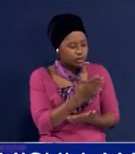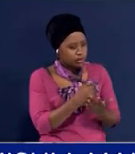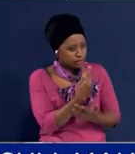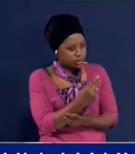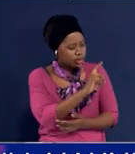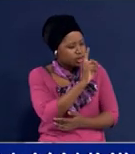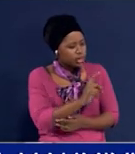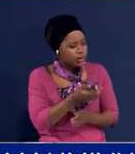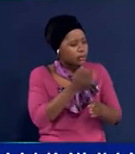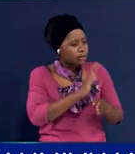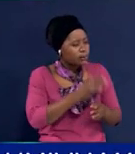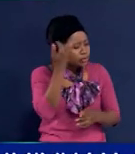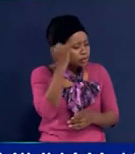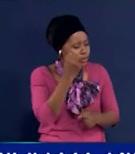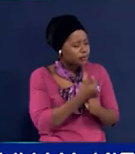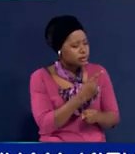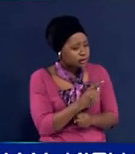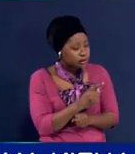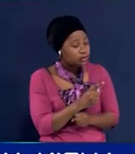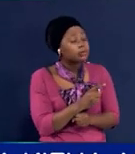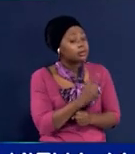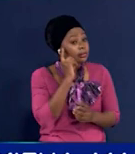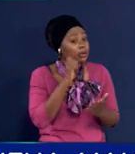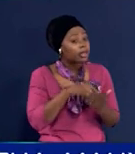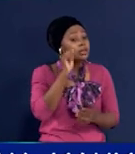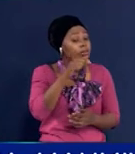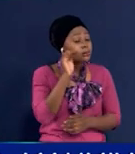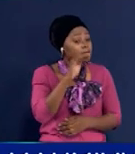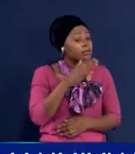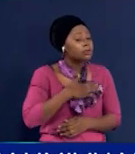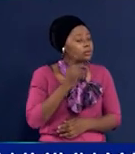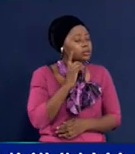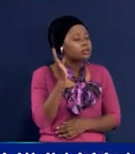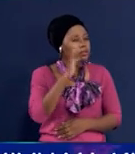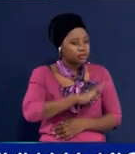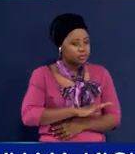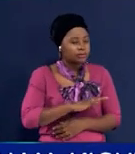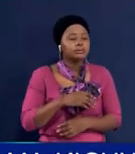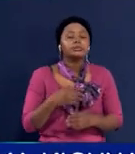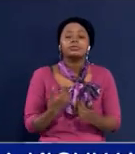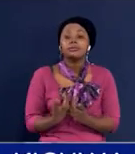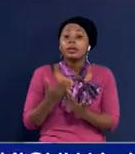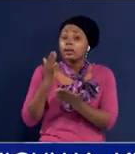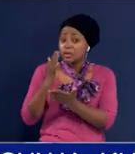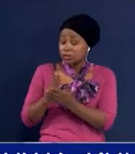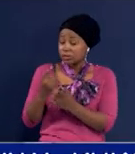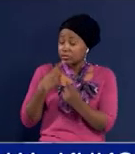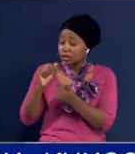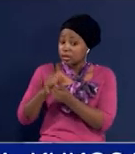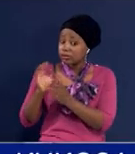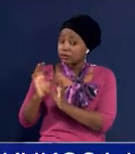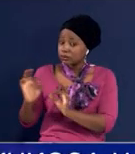sasa, je, wataalamu mnawashauri wafanye nini, maana ndio usafiri wao wa kila siku? Ni kweli amezungumza jambo zuri